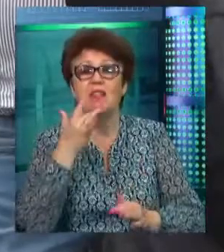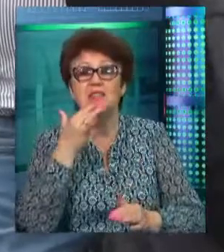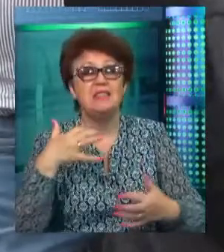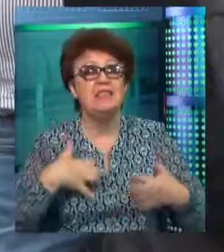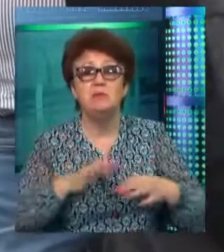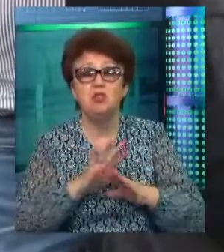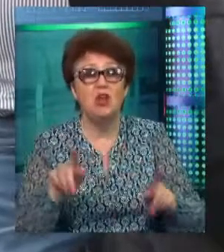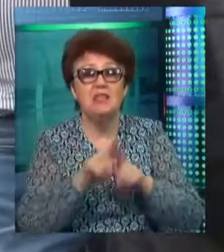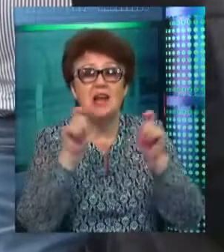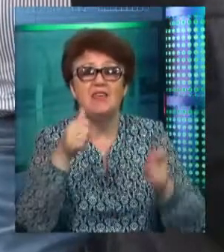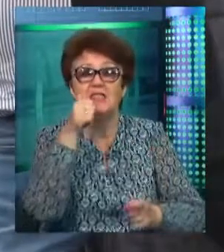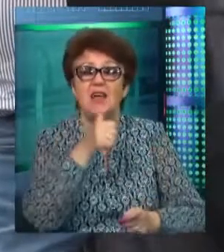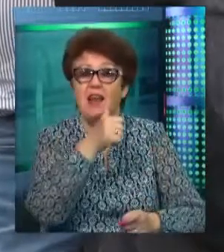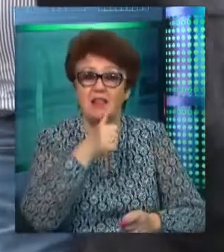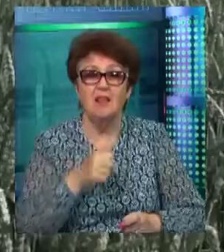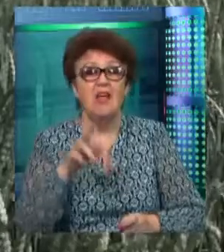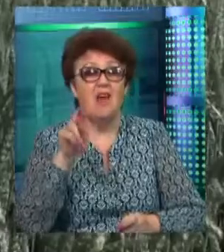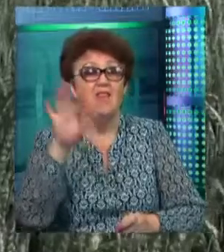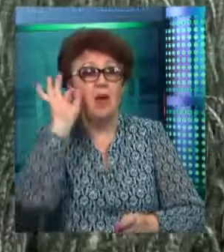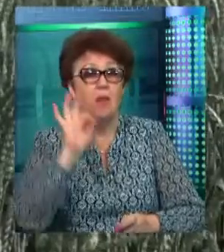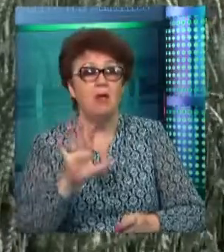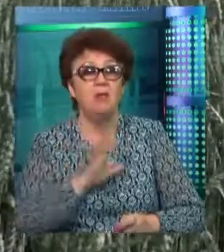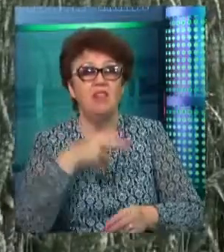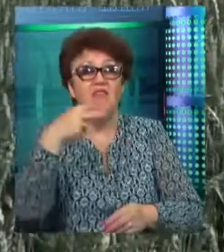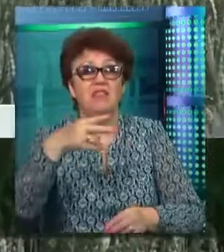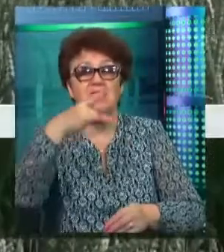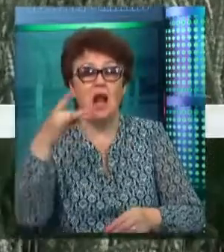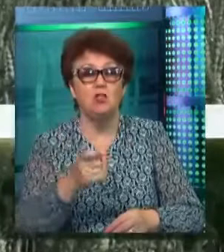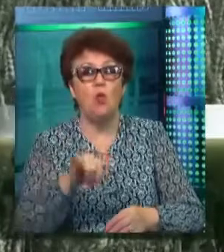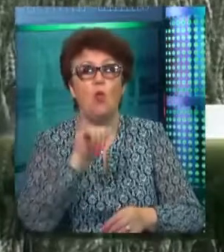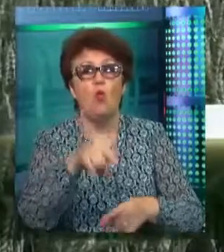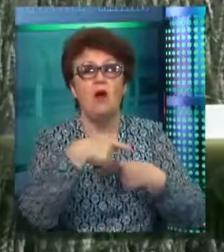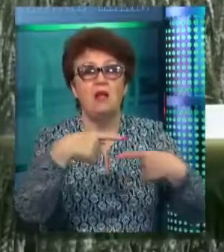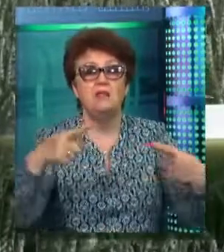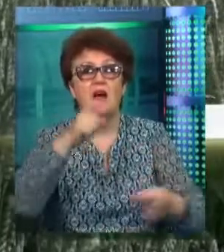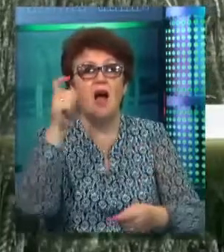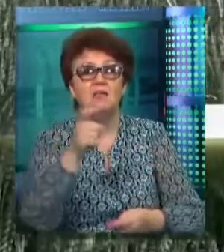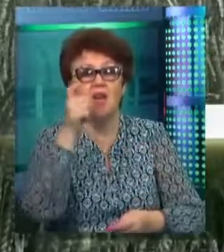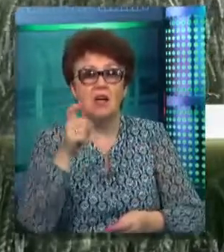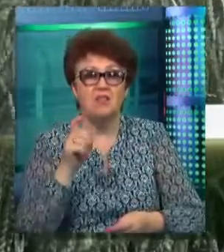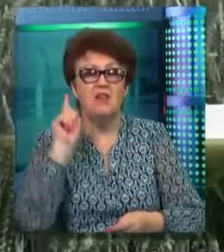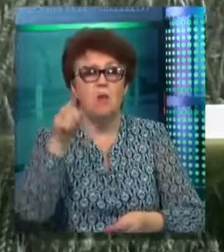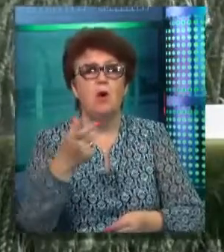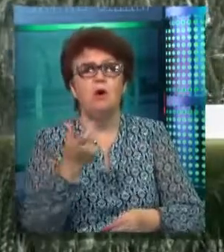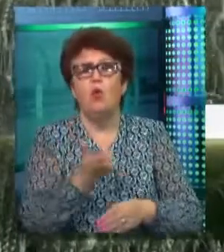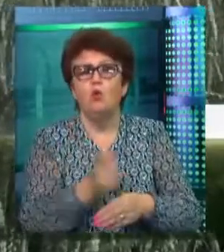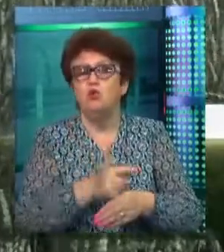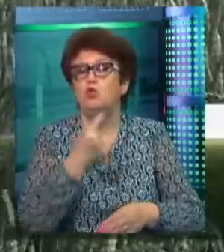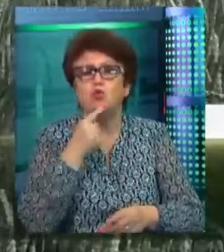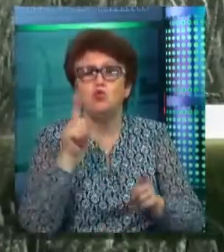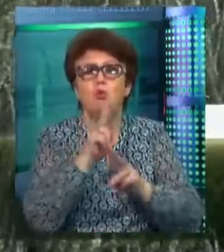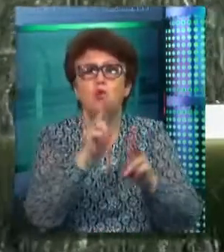спешили раскрывать свои секреты я в германии был по 20 разбор разных хозяйств тоже там очень сложно псу кто-то рассказал